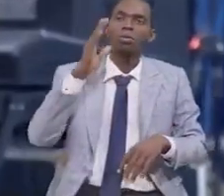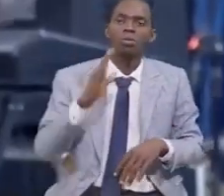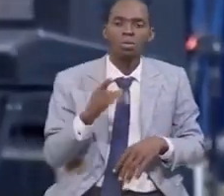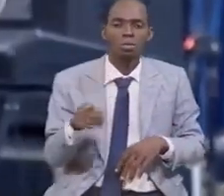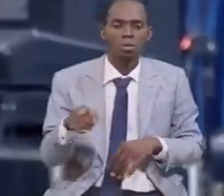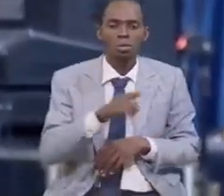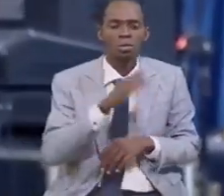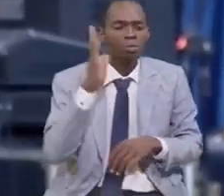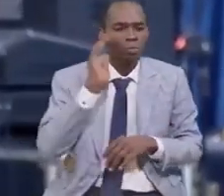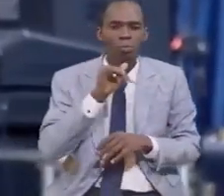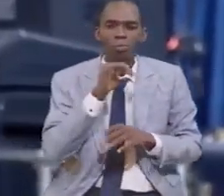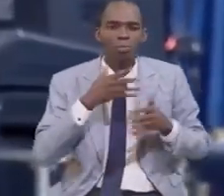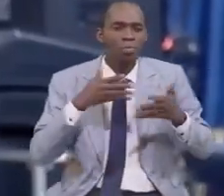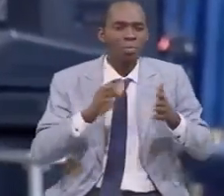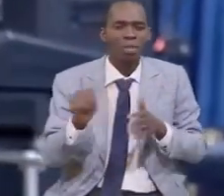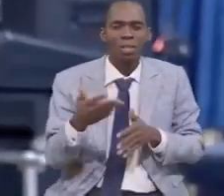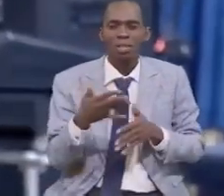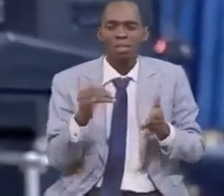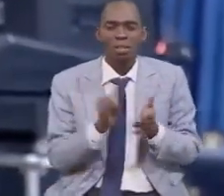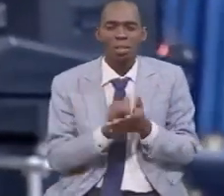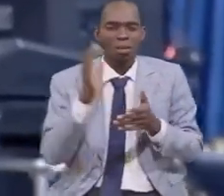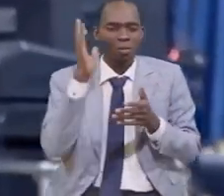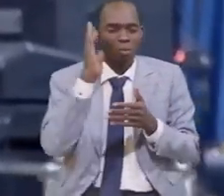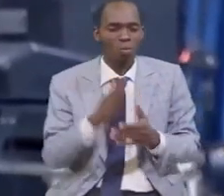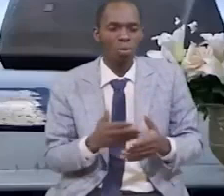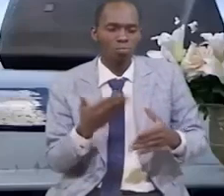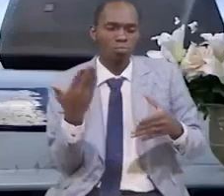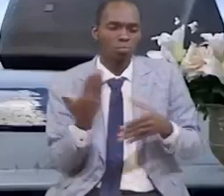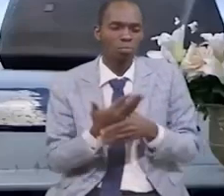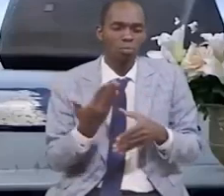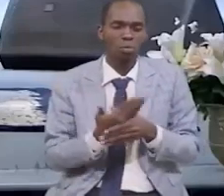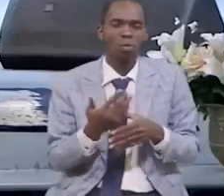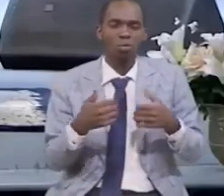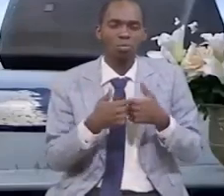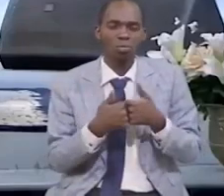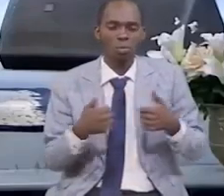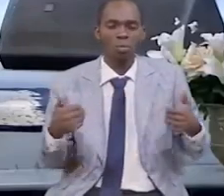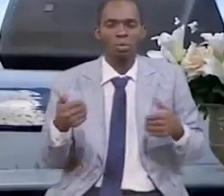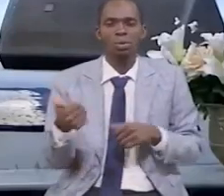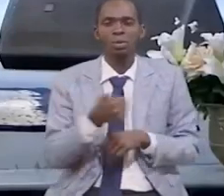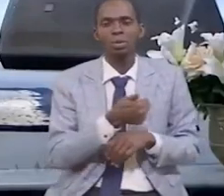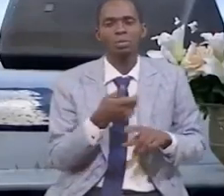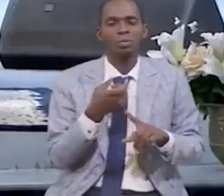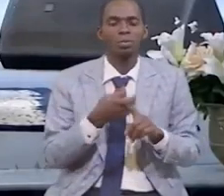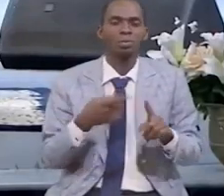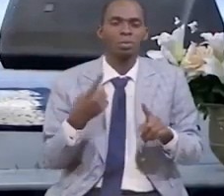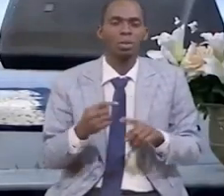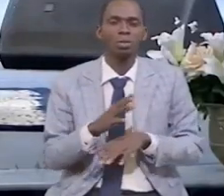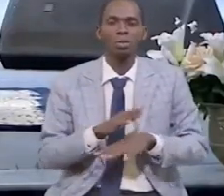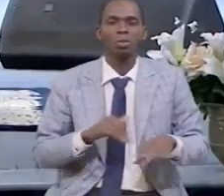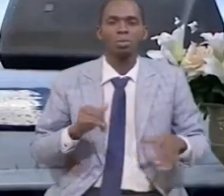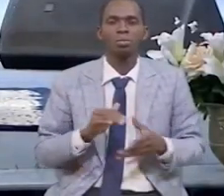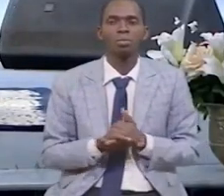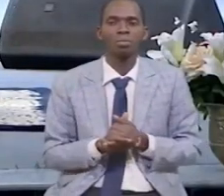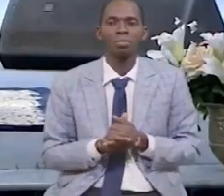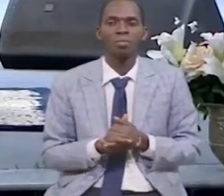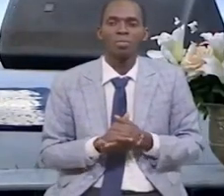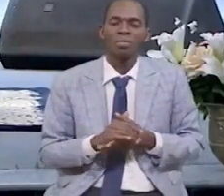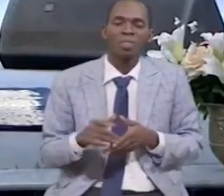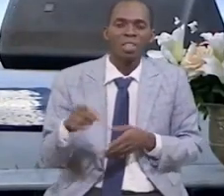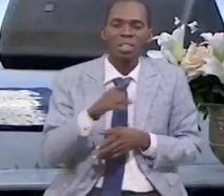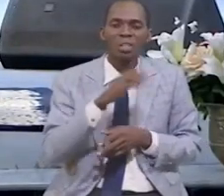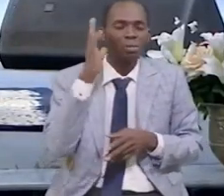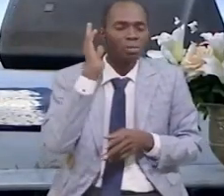anything that will conflict with that call. ఆ యొక్క పిలుపుతో విభేదించే దేన్ని కూడా వారు లక్ష్య పెట్టలేదు. They will not allow